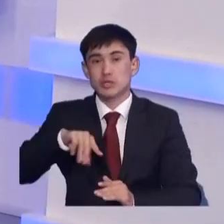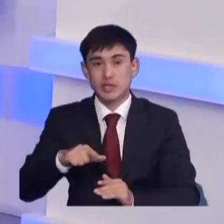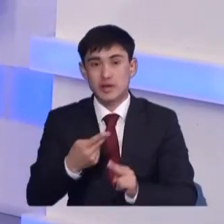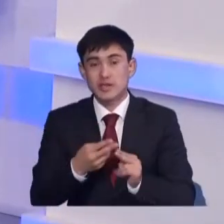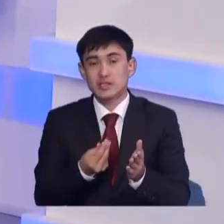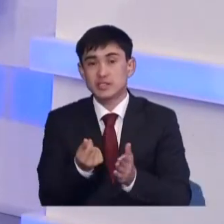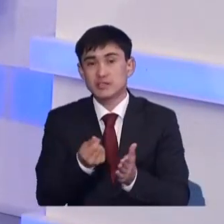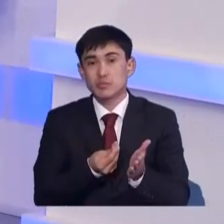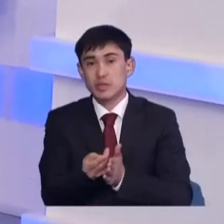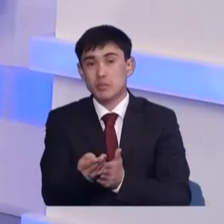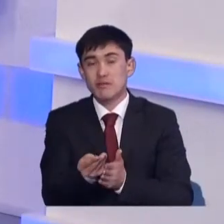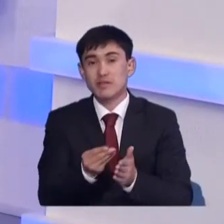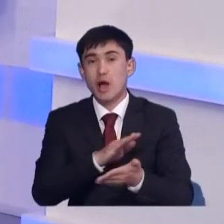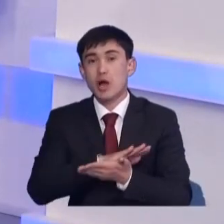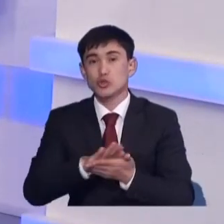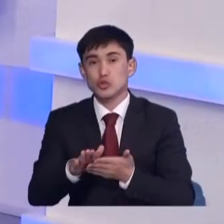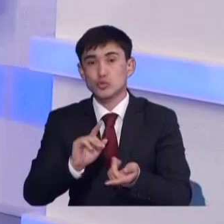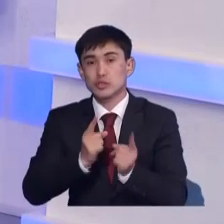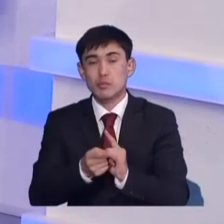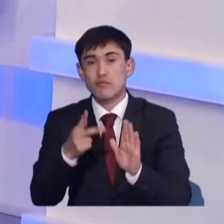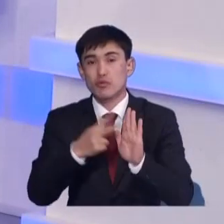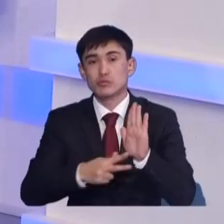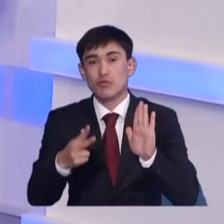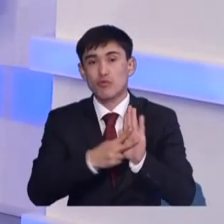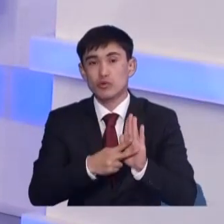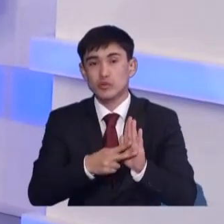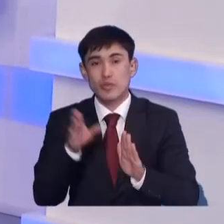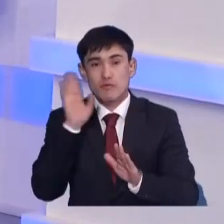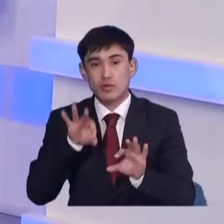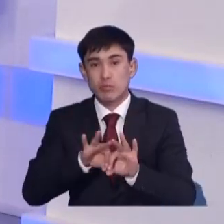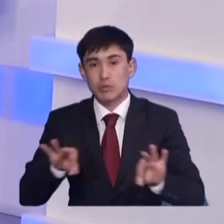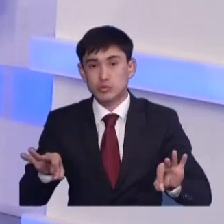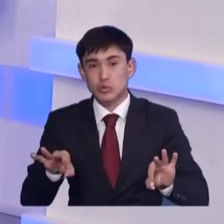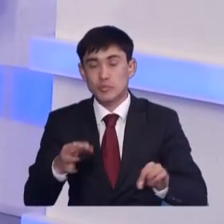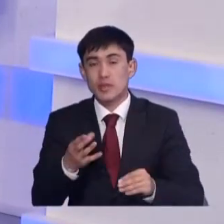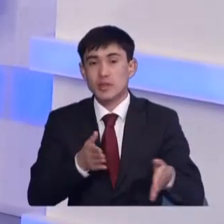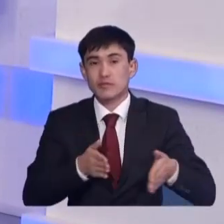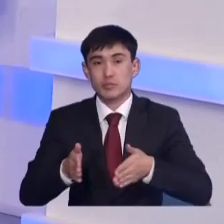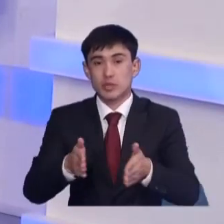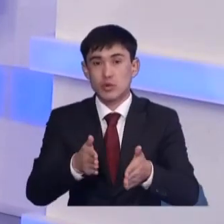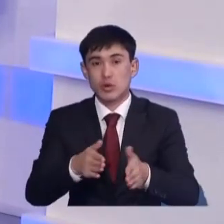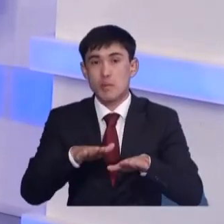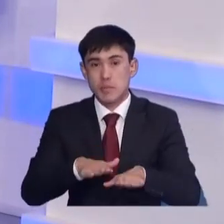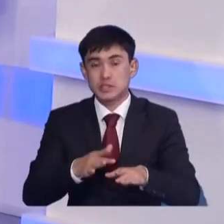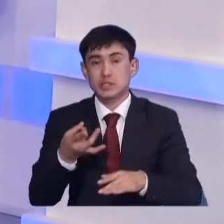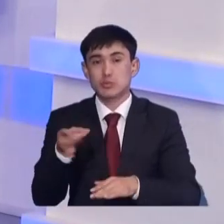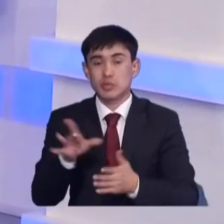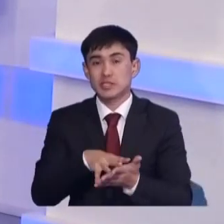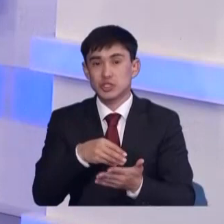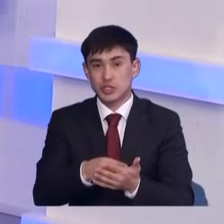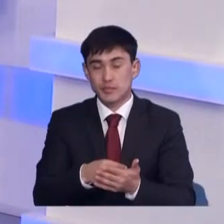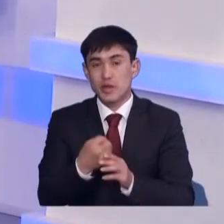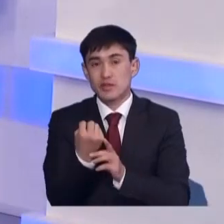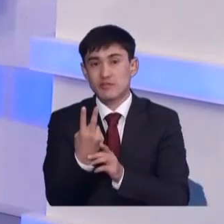Эти средства были направлены на очистку и замену 88 водопропускных труб на автомобильных дорогах местного и республиканского